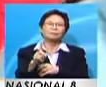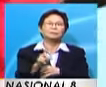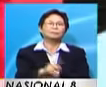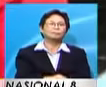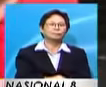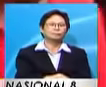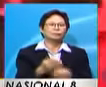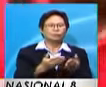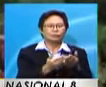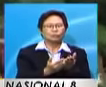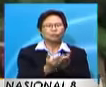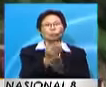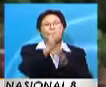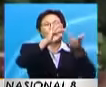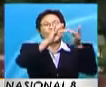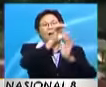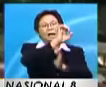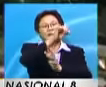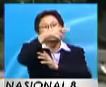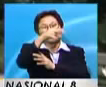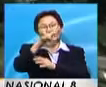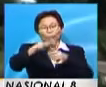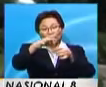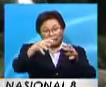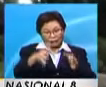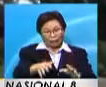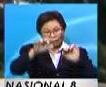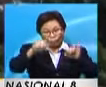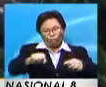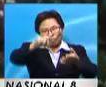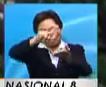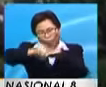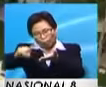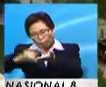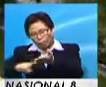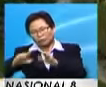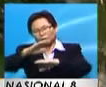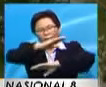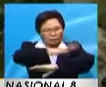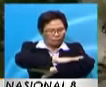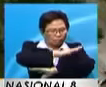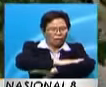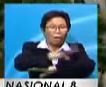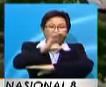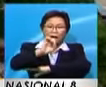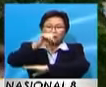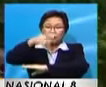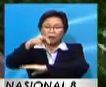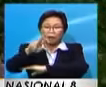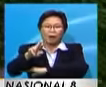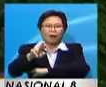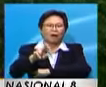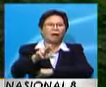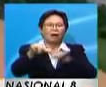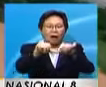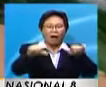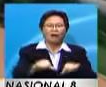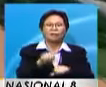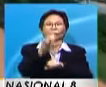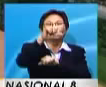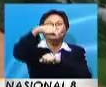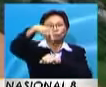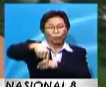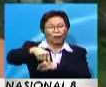selain erosi laman sesawang SPR pengundi juga boleh memaksimalkan dicounter SPR sepertiga arena squash